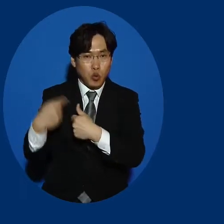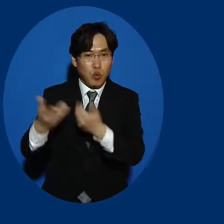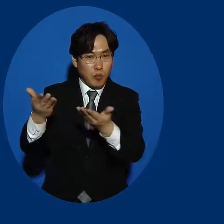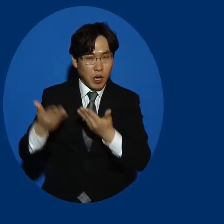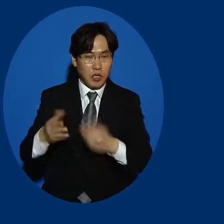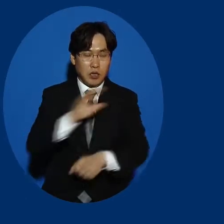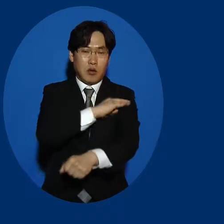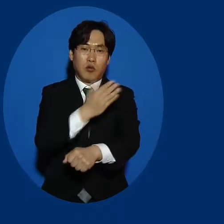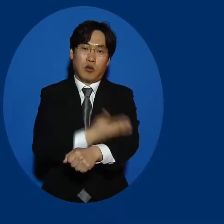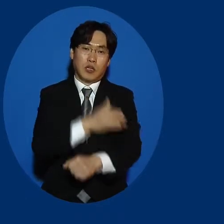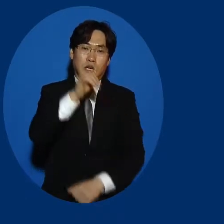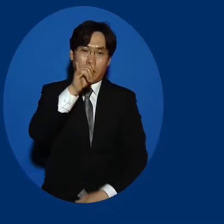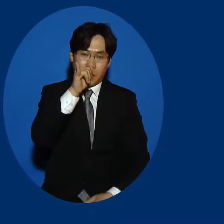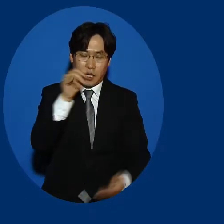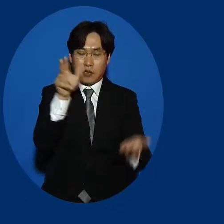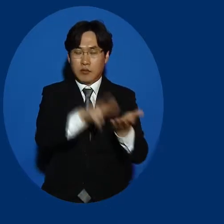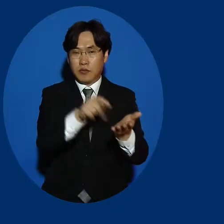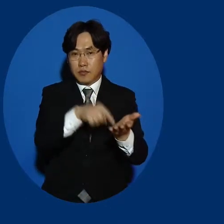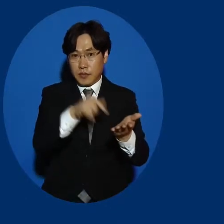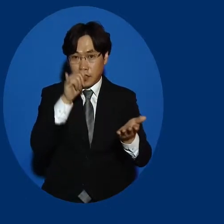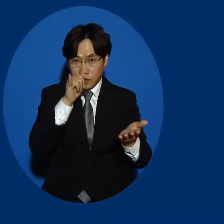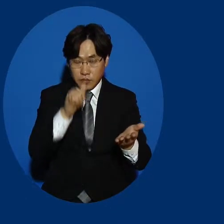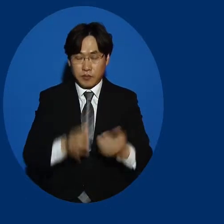권리를 가진다고 하였습니다.